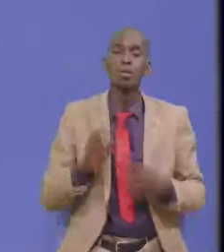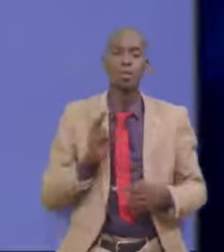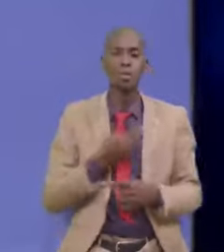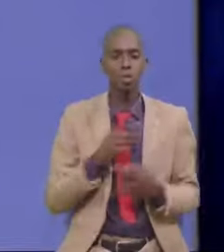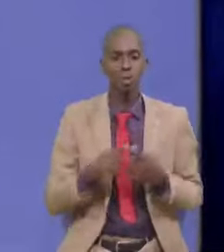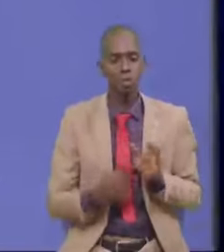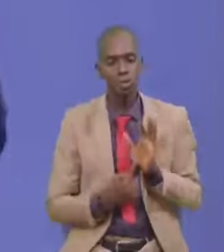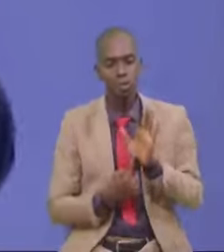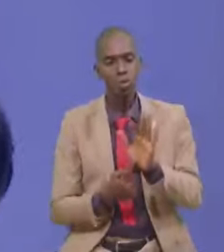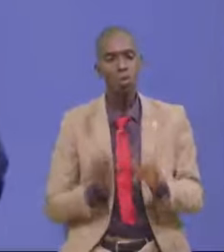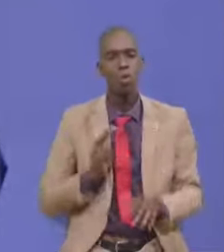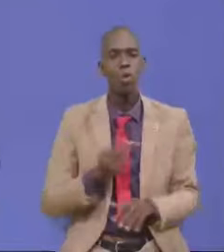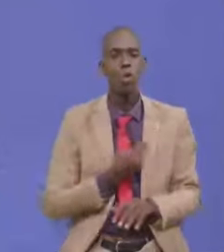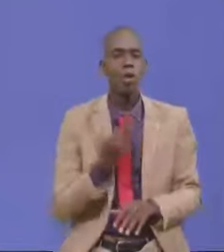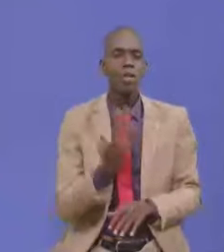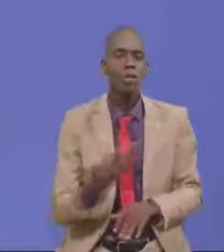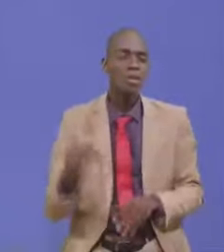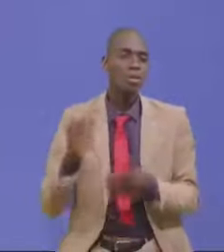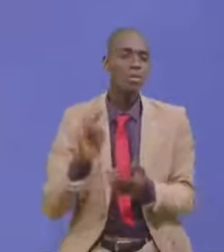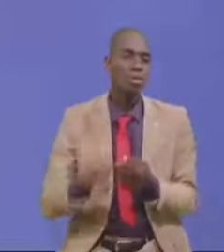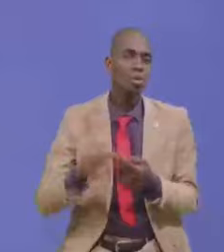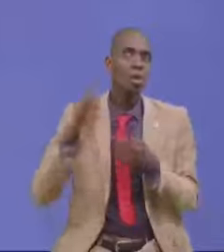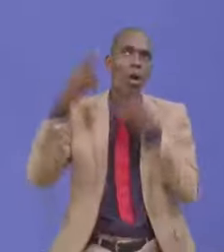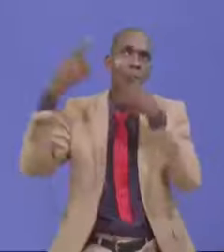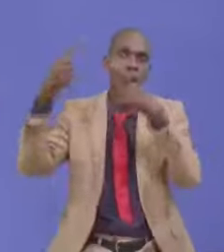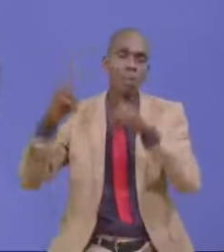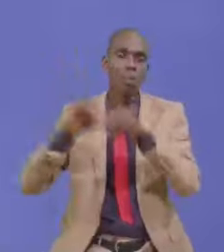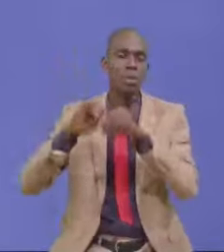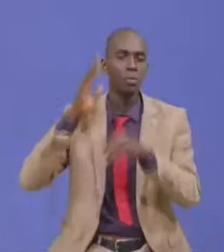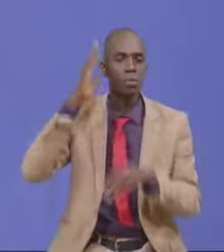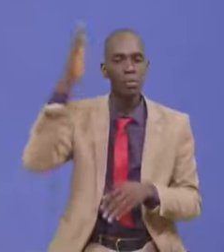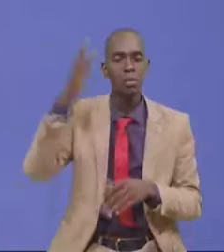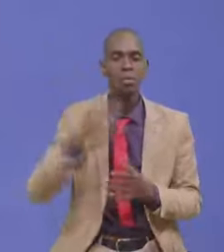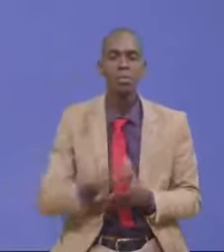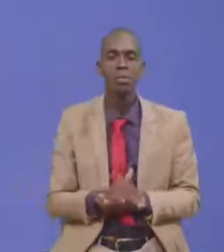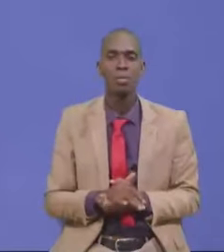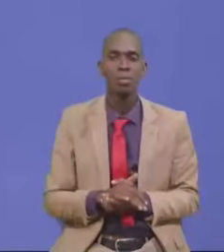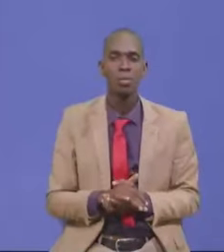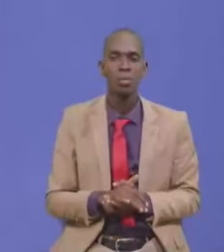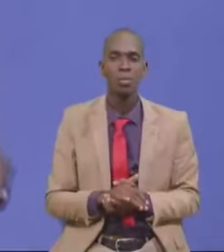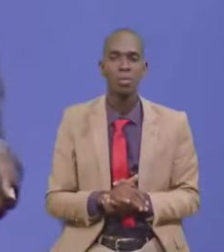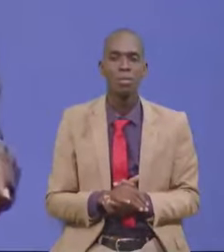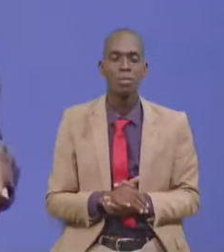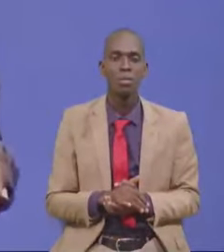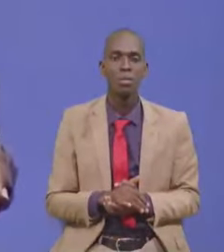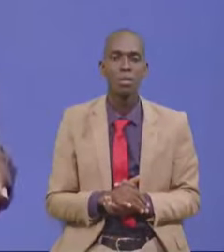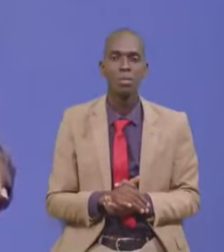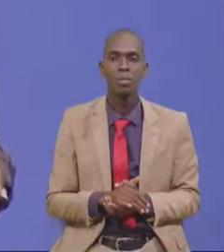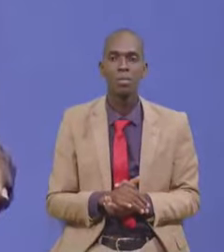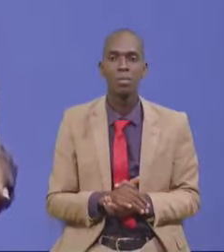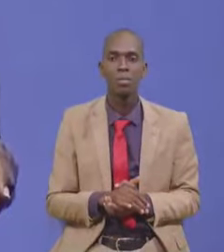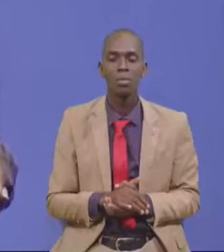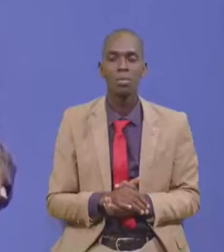Et donc, c'est la vérité céleste, la vérité que nous recevons de Dieu qui nous aide et nous permet de nous préparer pour les choses à